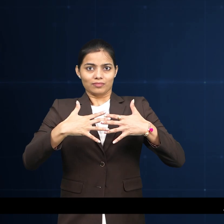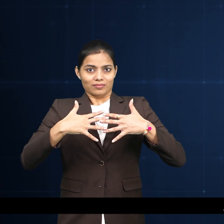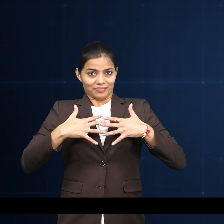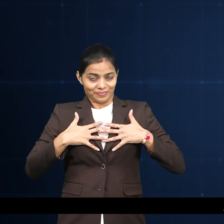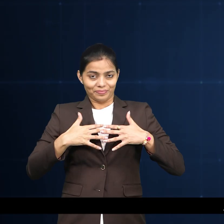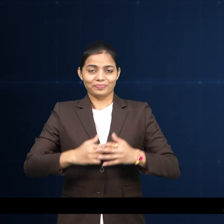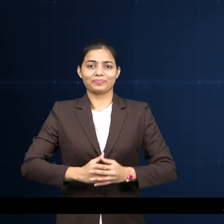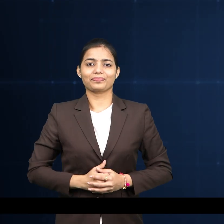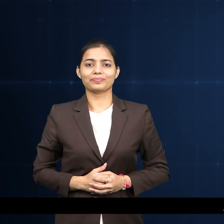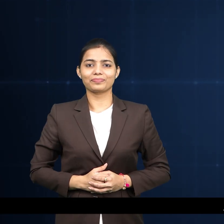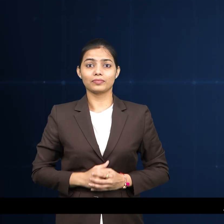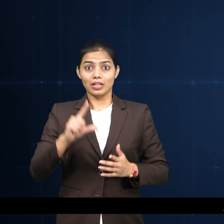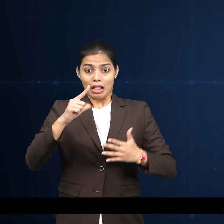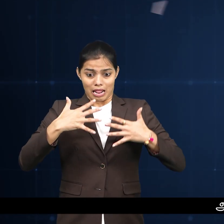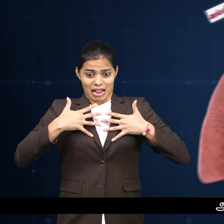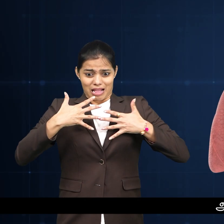நுரையீரல்,